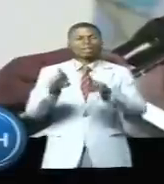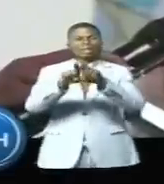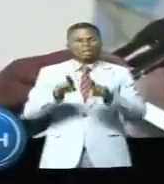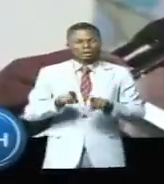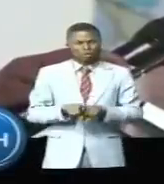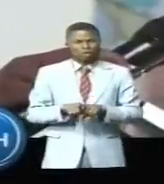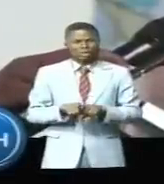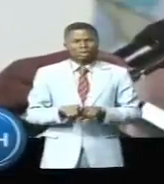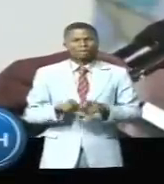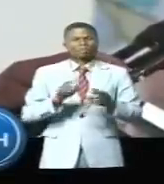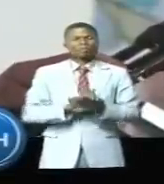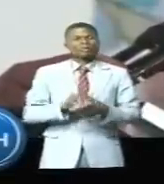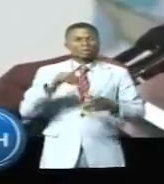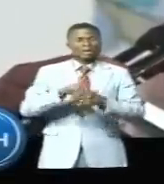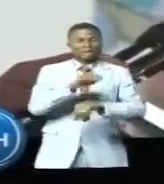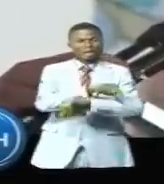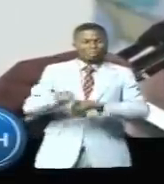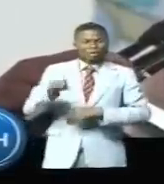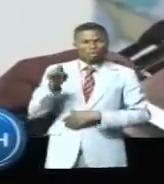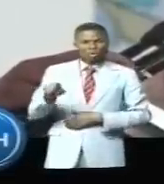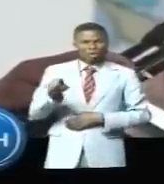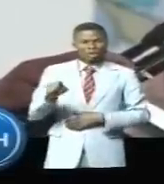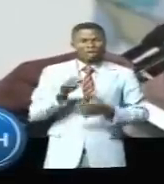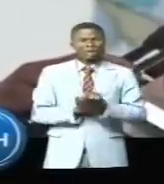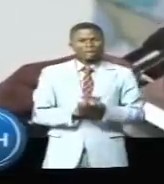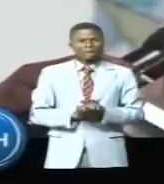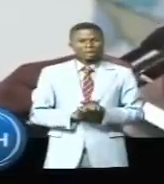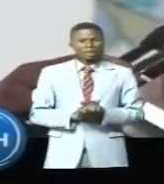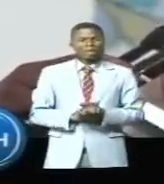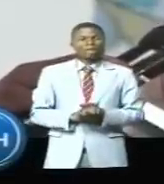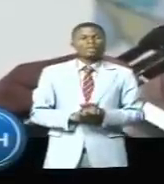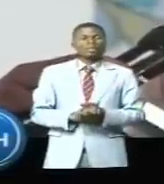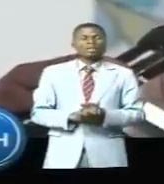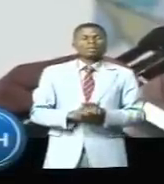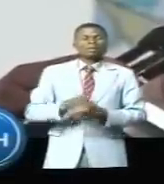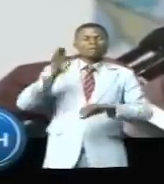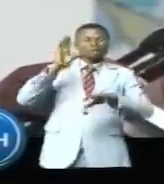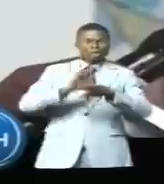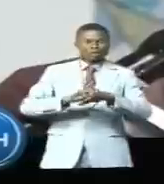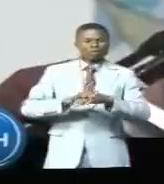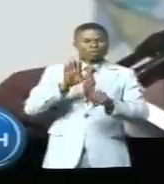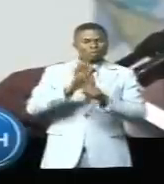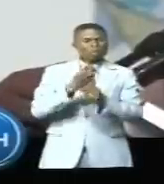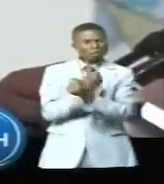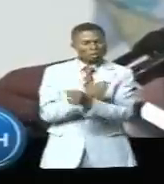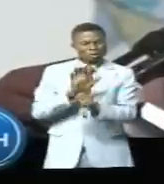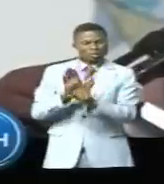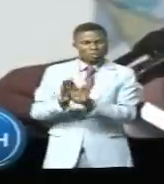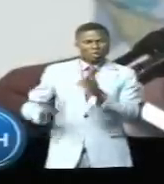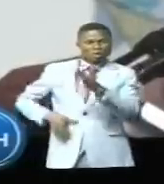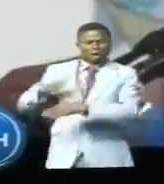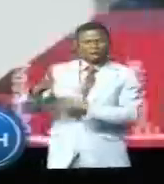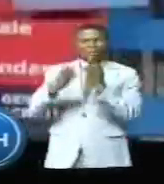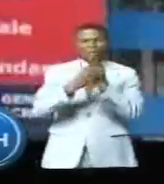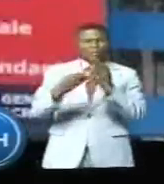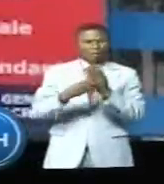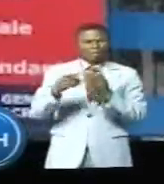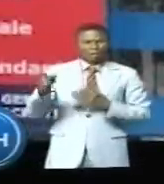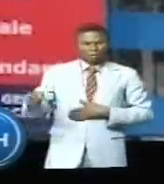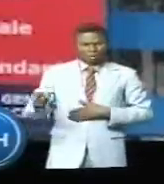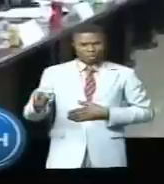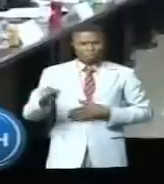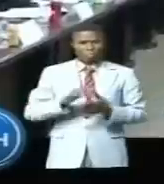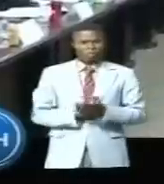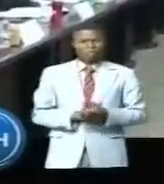établir dans cette structure, cela ne peut qu'inspirer beaucoup de respect vis-à-vis de lui. À Avec